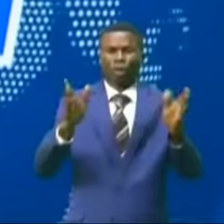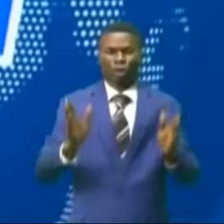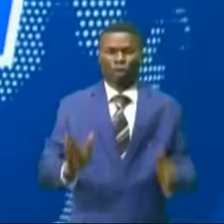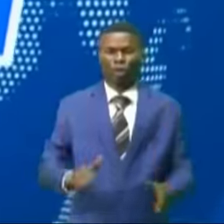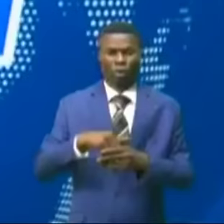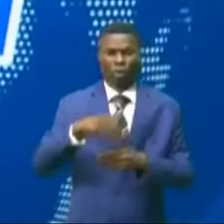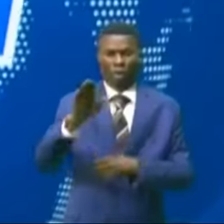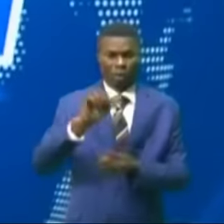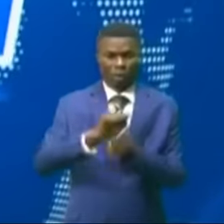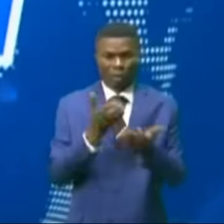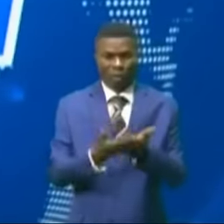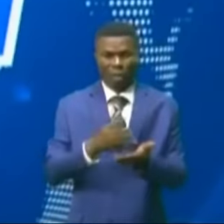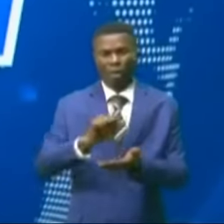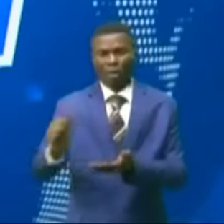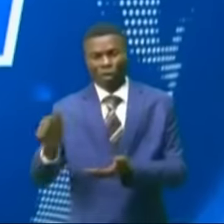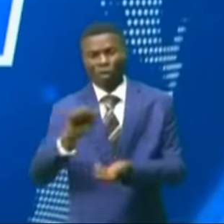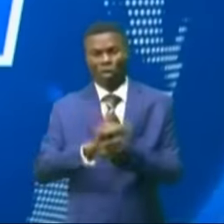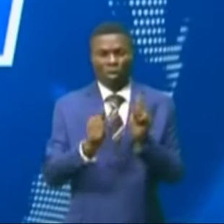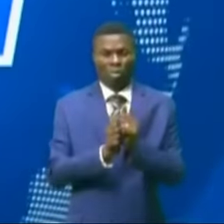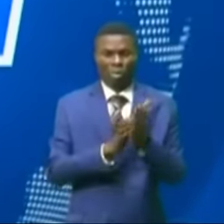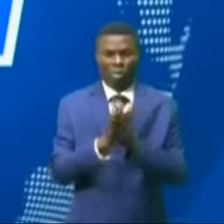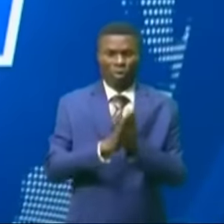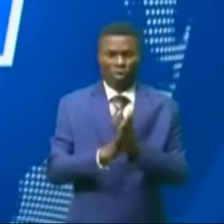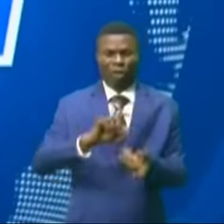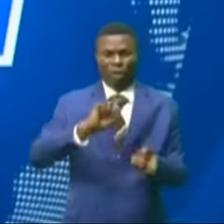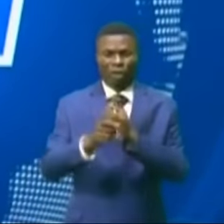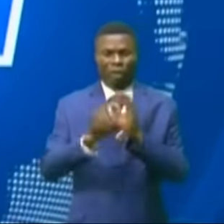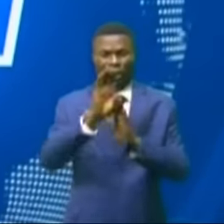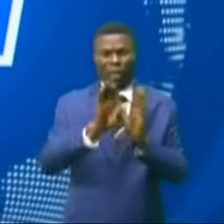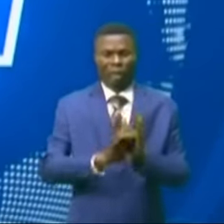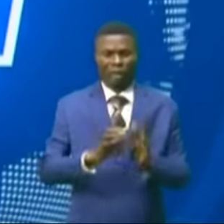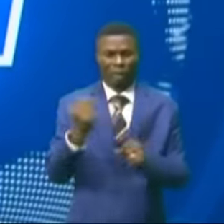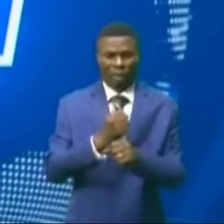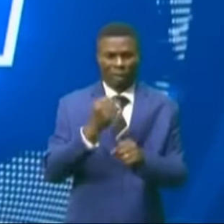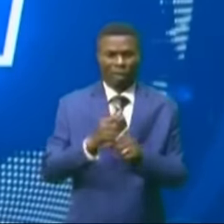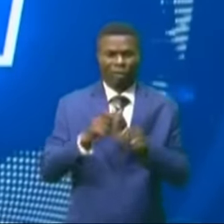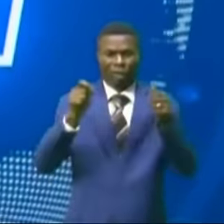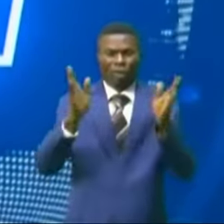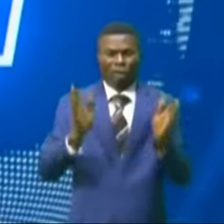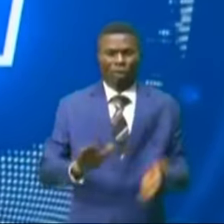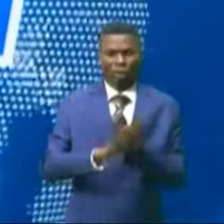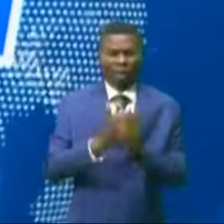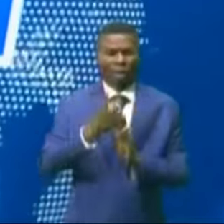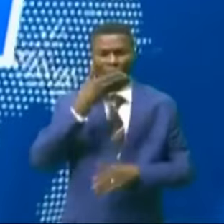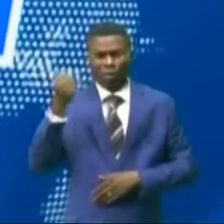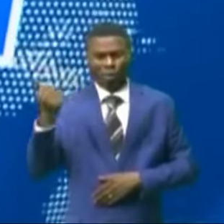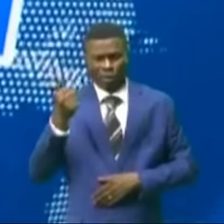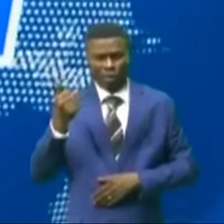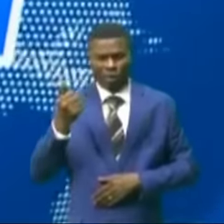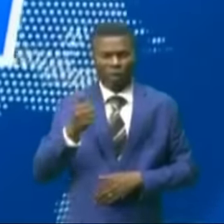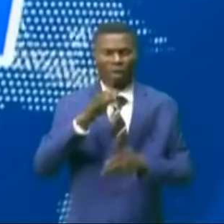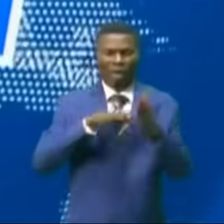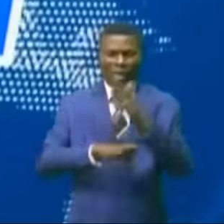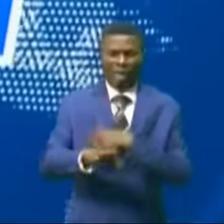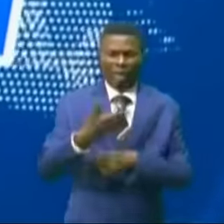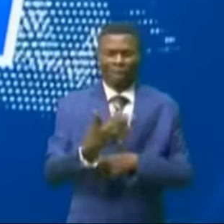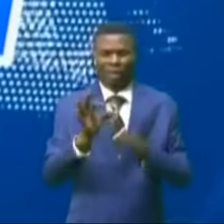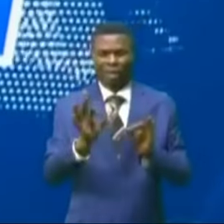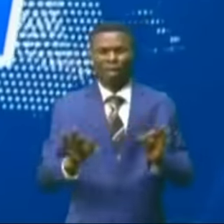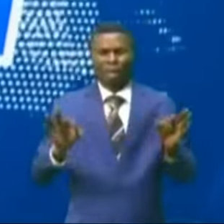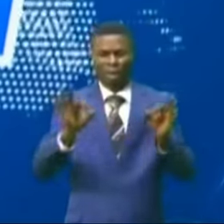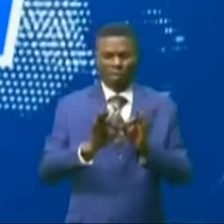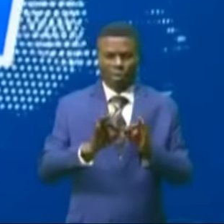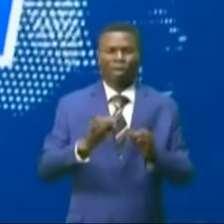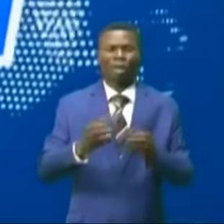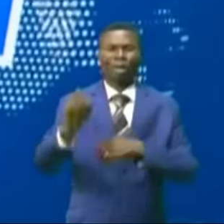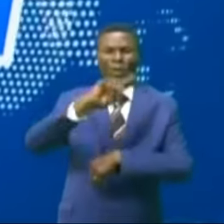cet aspect, d'autres en ce qui concerne l'amélioration des conditions de travail des journalistes et l'accès aux sources sont en examen en marge de